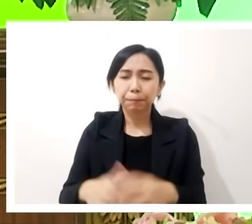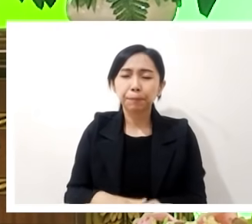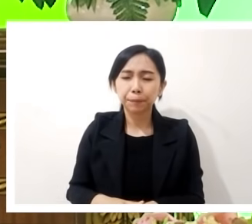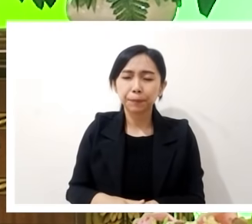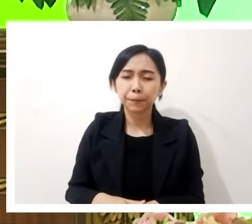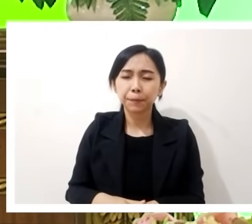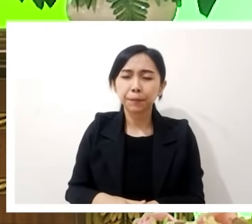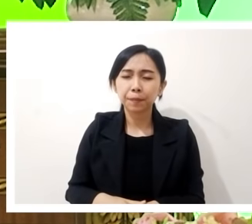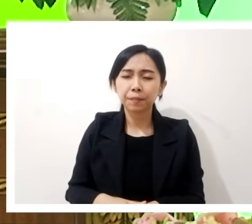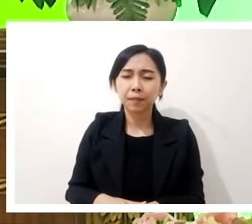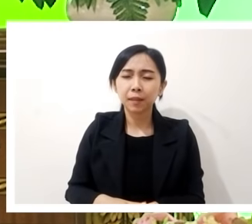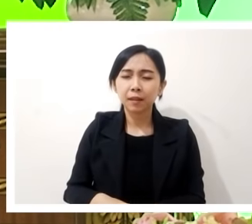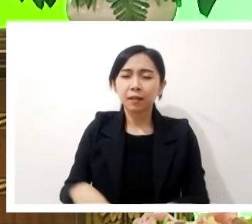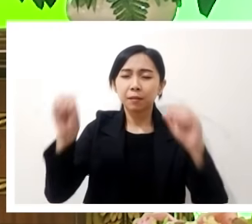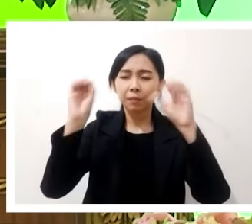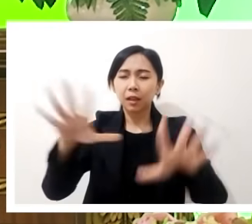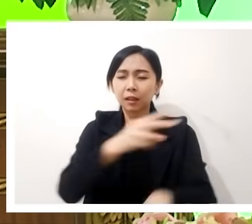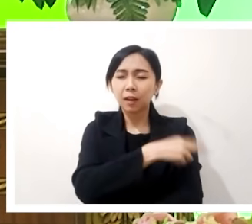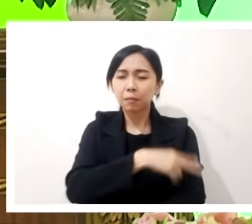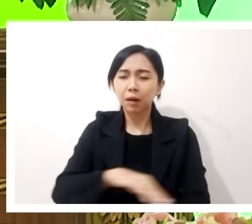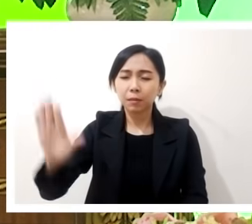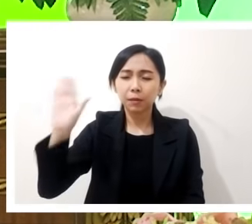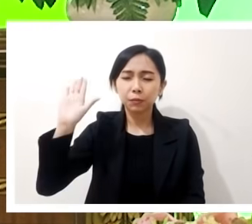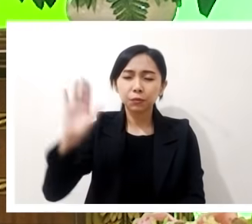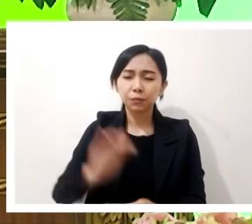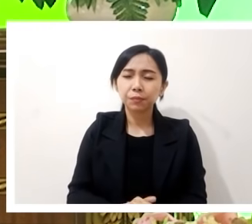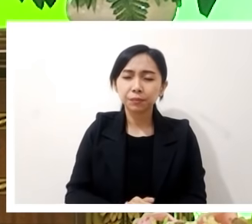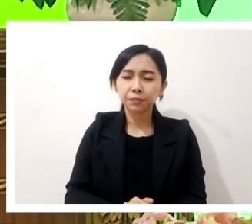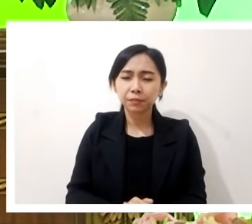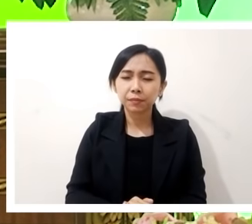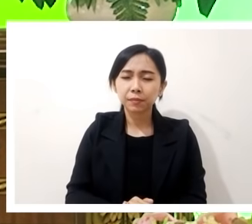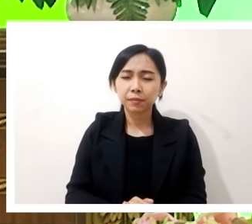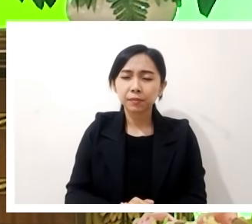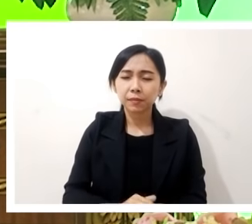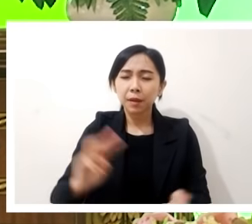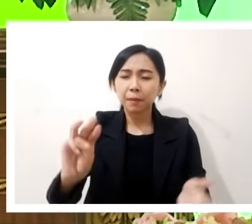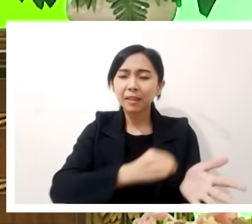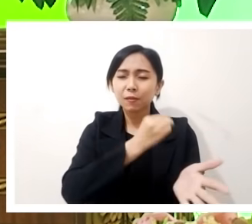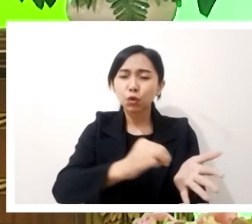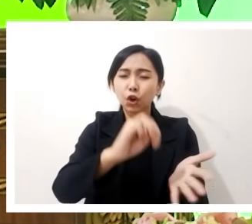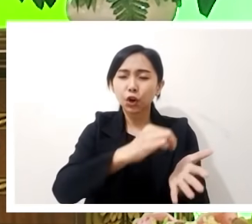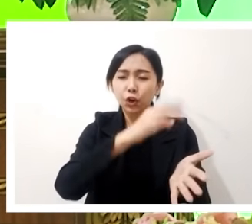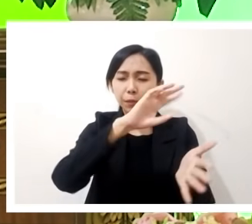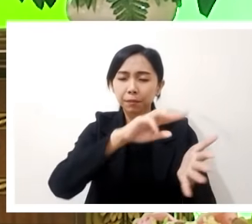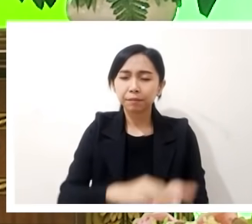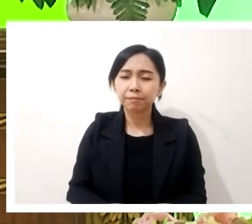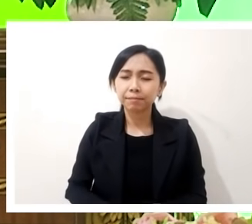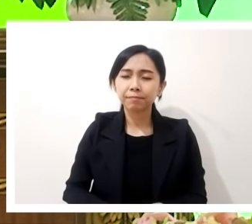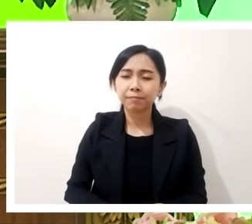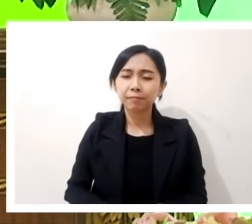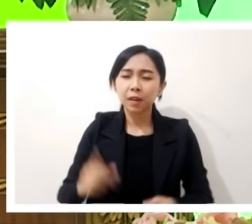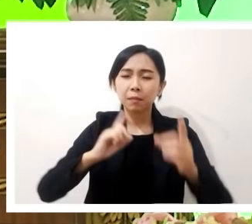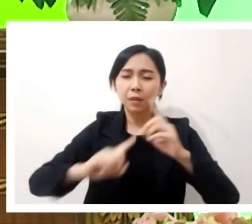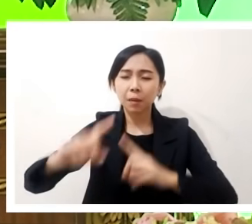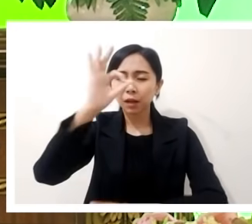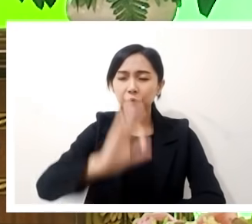para hamba-hamba-Mu yang akan membaca Alkitab, melantunkan Mazmur, dan memberitakan firman Tuhan sebagai Allah dalam